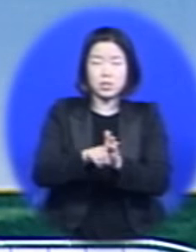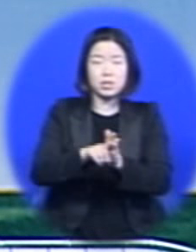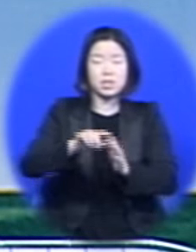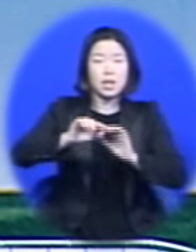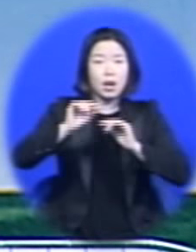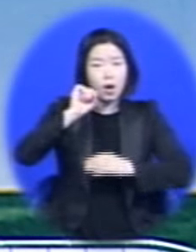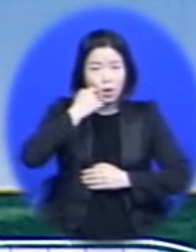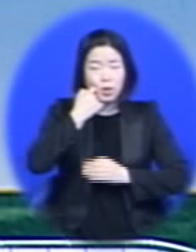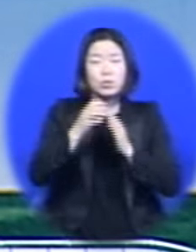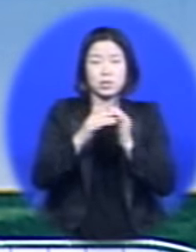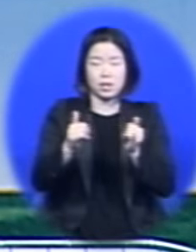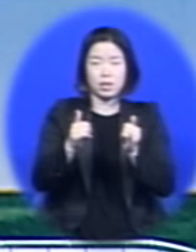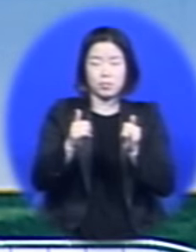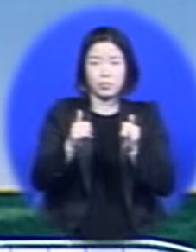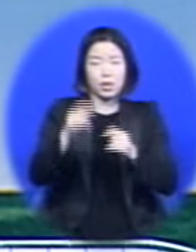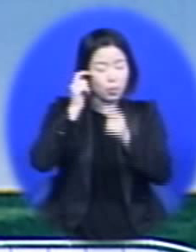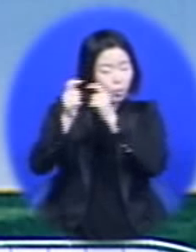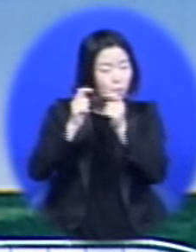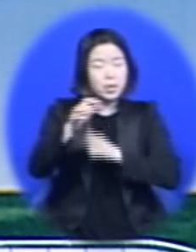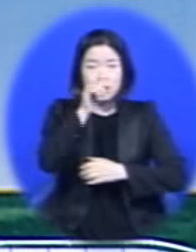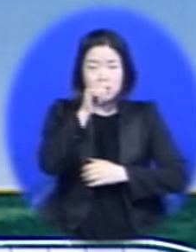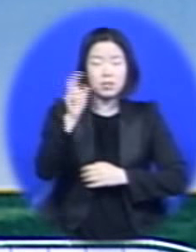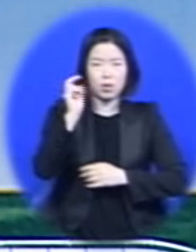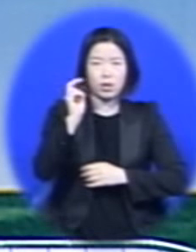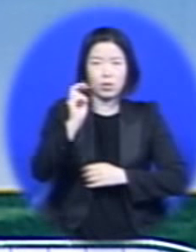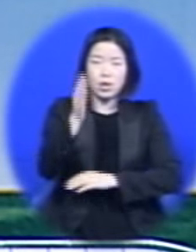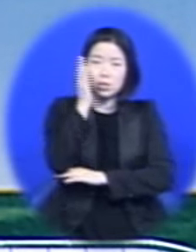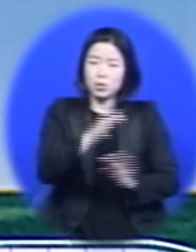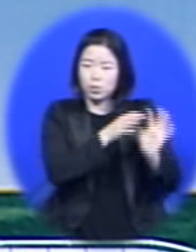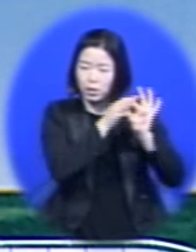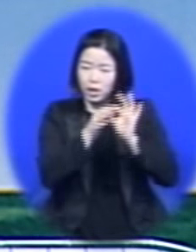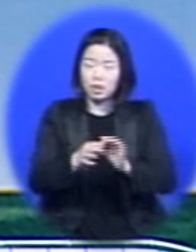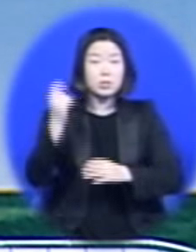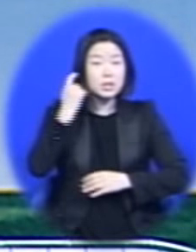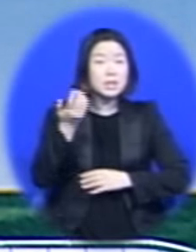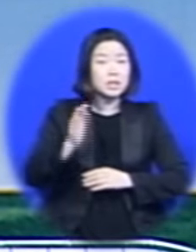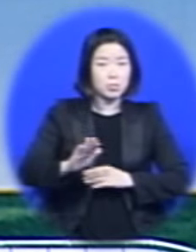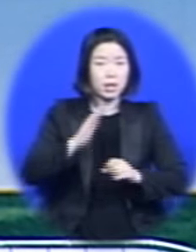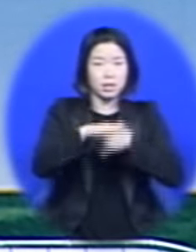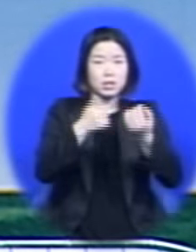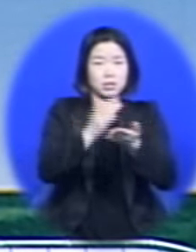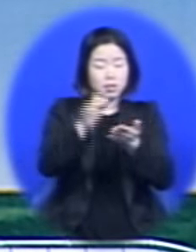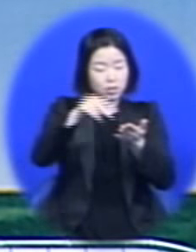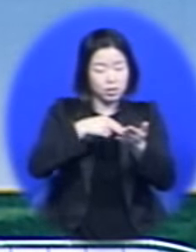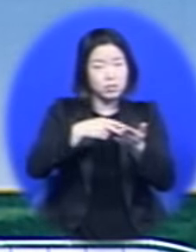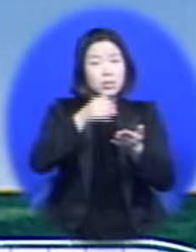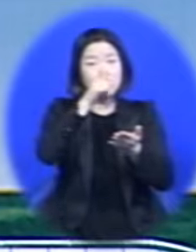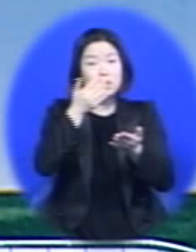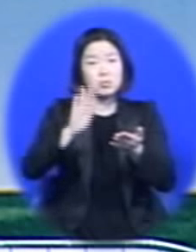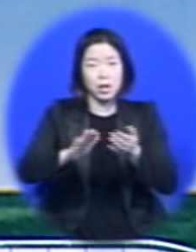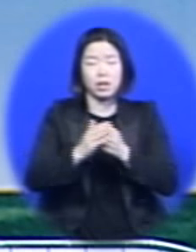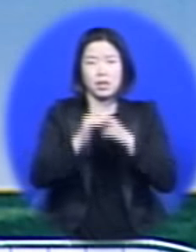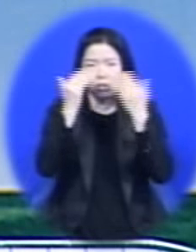때문에 고민스러운 분들이 있으실 겁니다. 설교를 계속 듣지만 성경을 나도 읽어는 보았지만